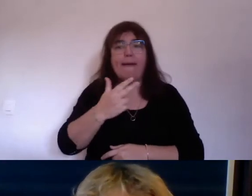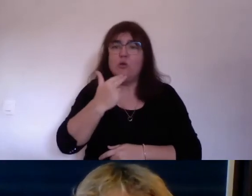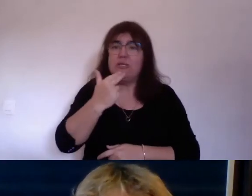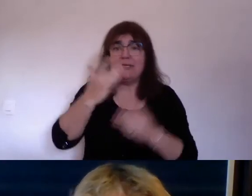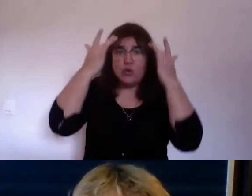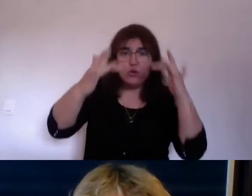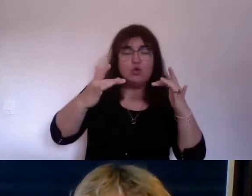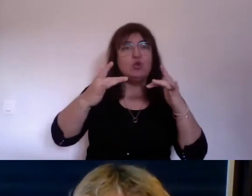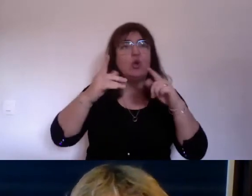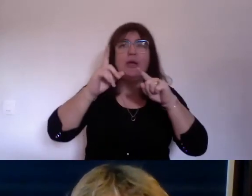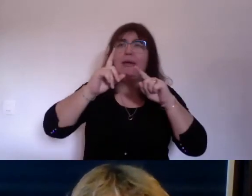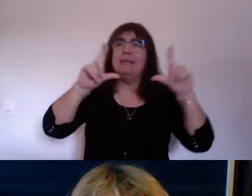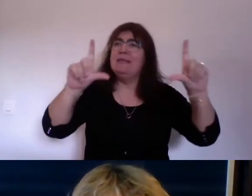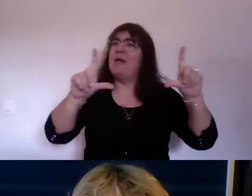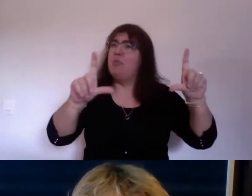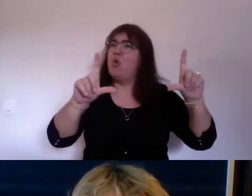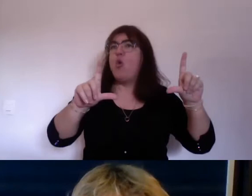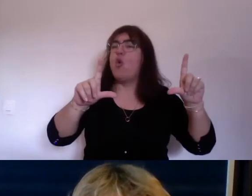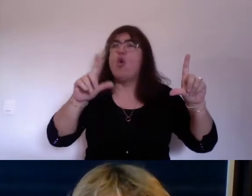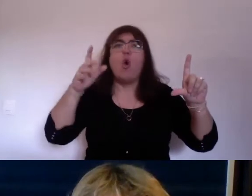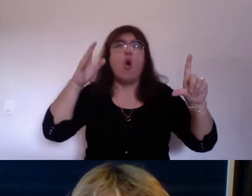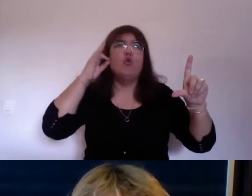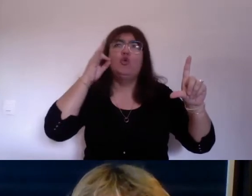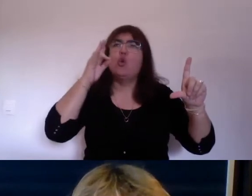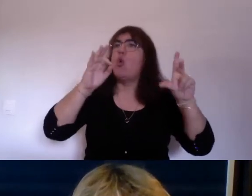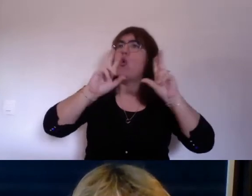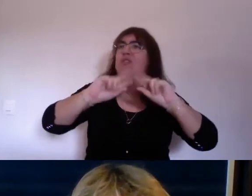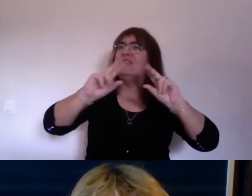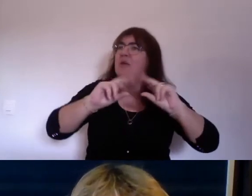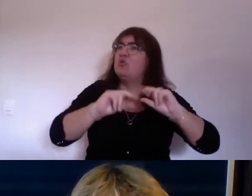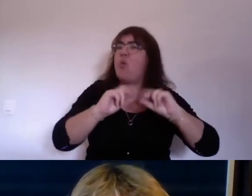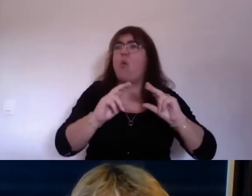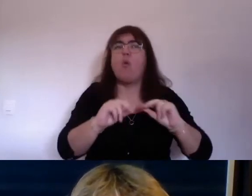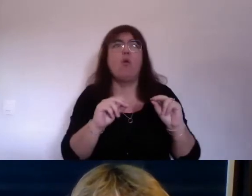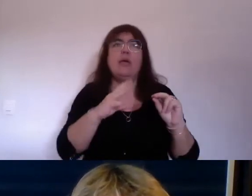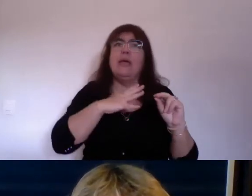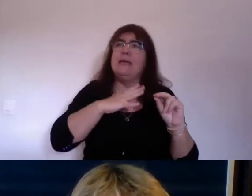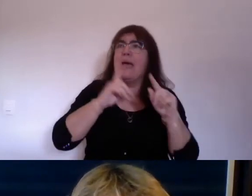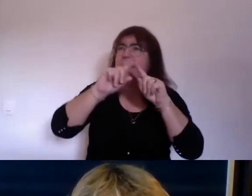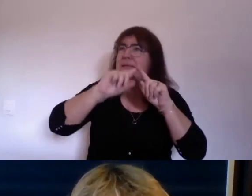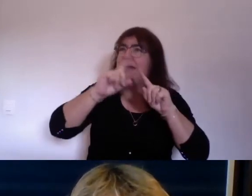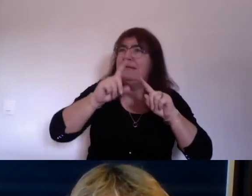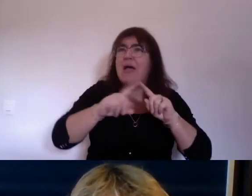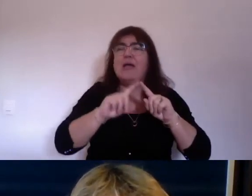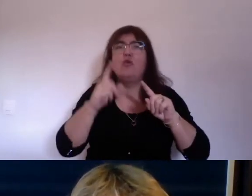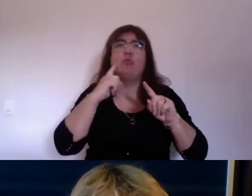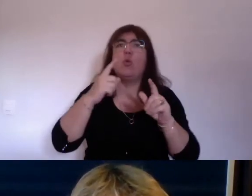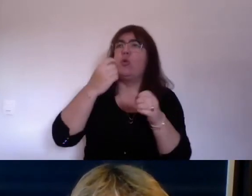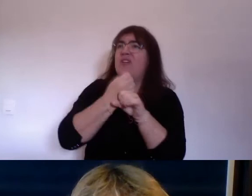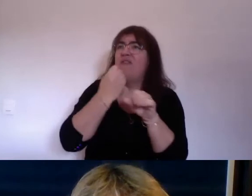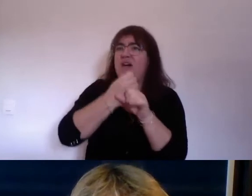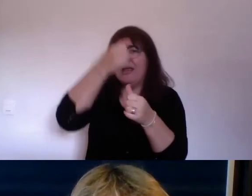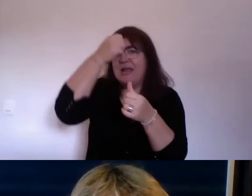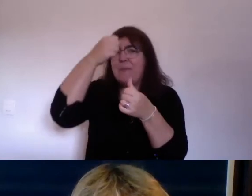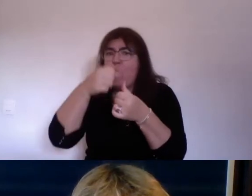détails sur le tableau ou utiliser des petits quiz pour utiliser la culture comme prétexte pour travailler la mémoire sémantique ou des